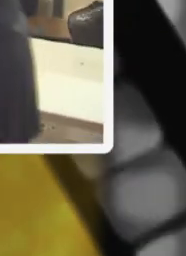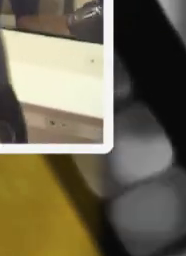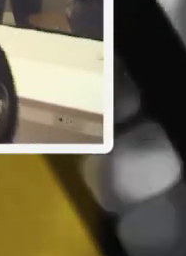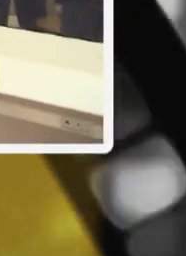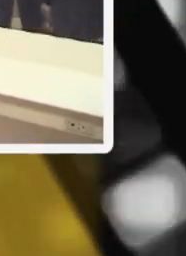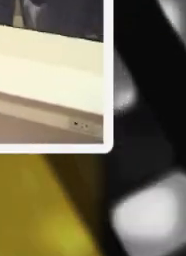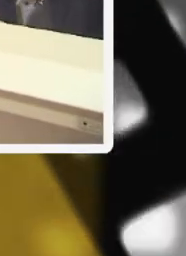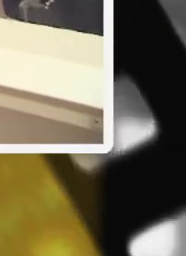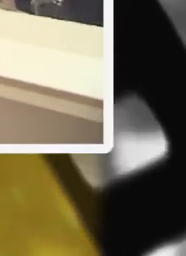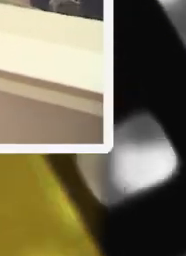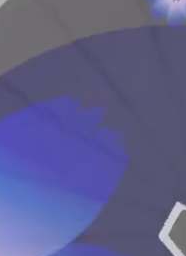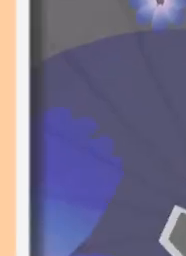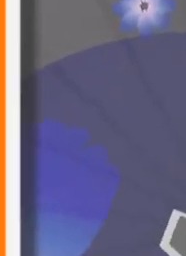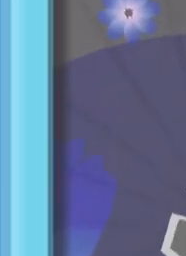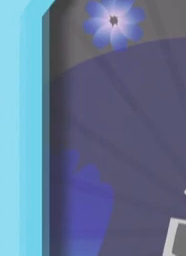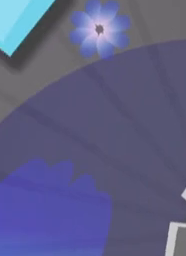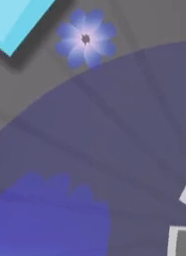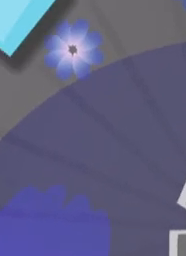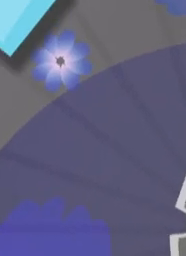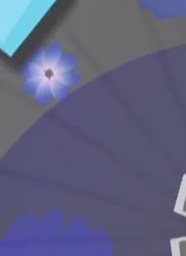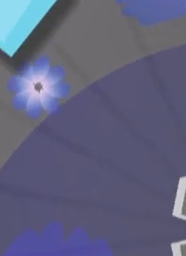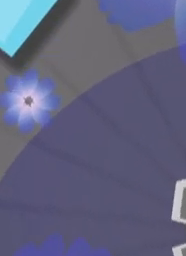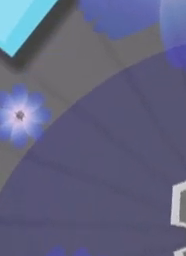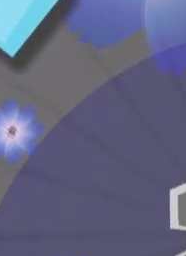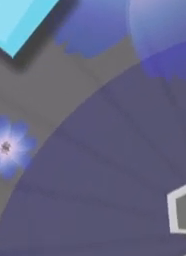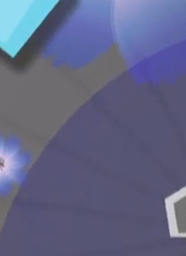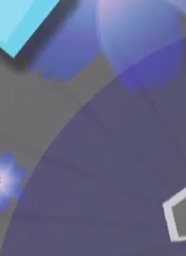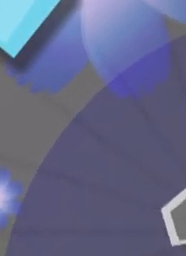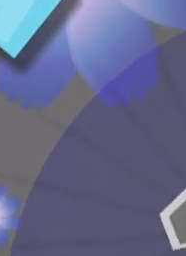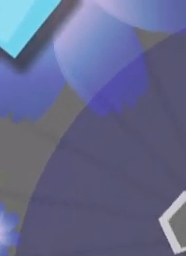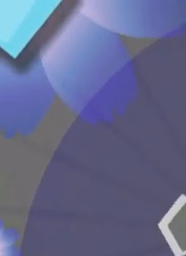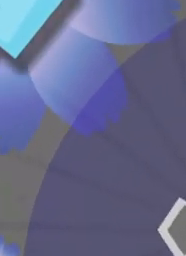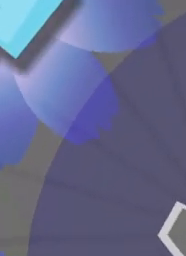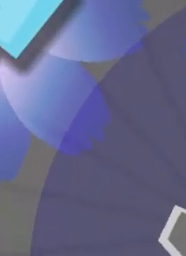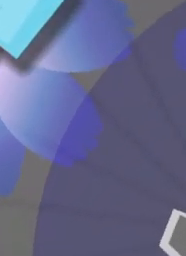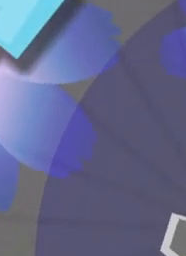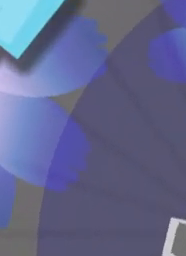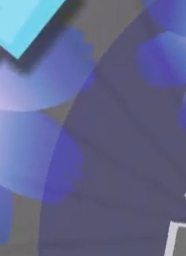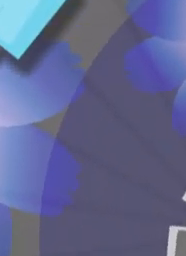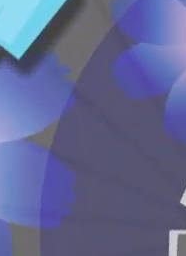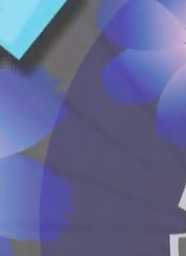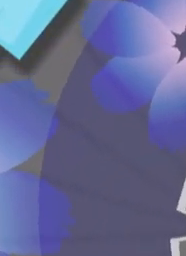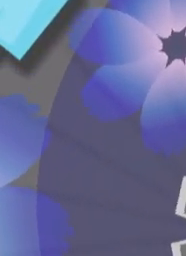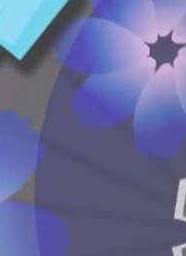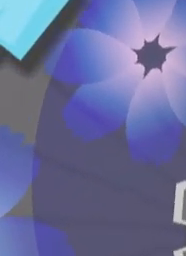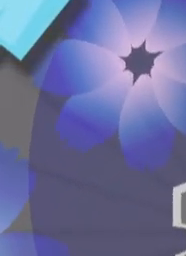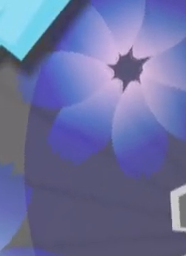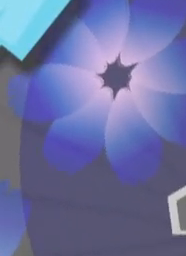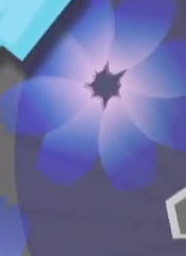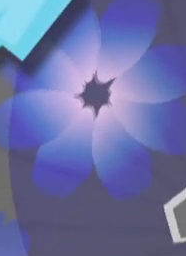が。お元気ですか、市民の皆さん。新春スペシャルスタートです。